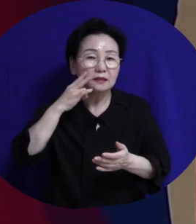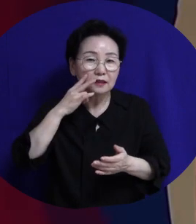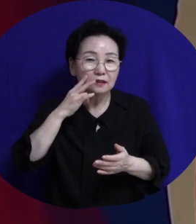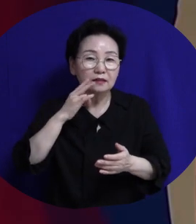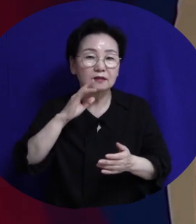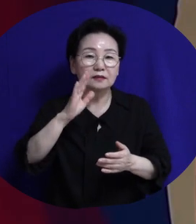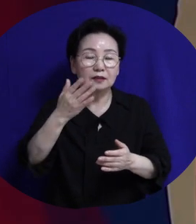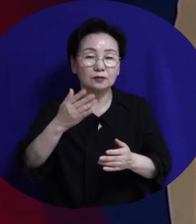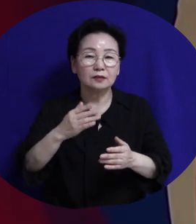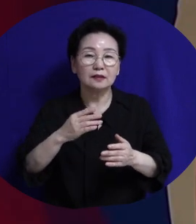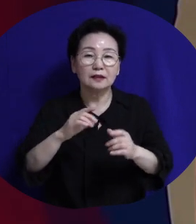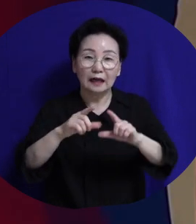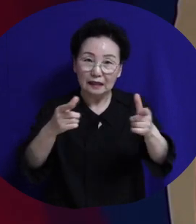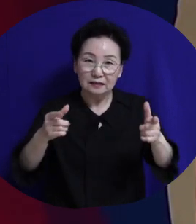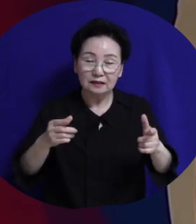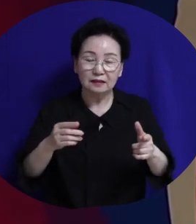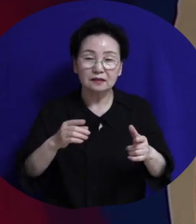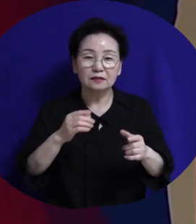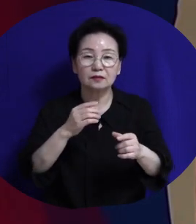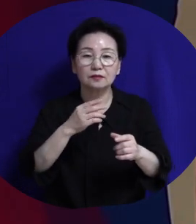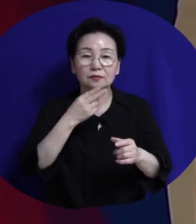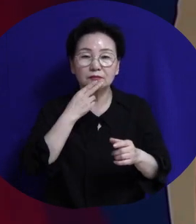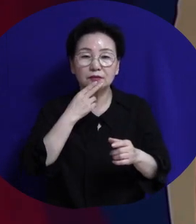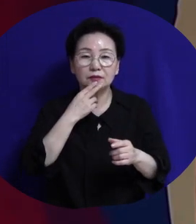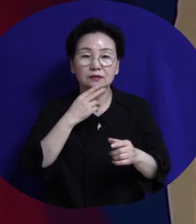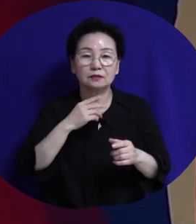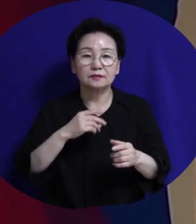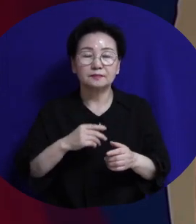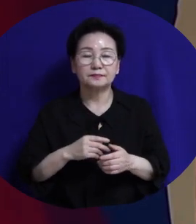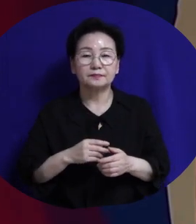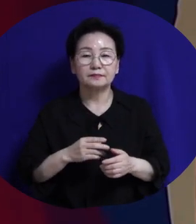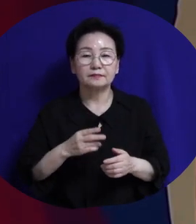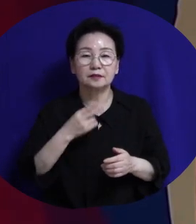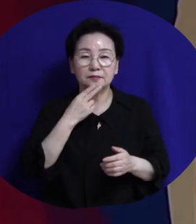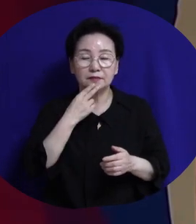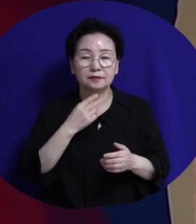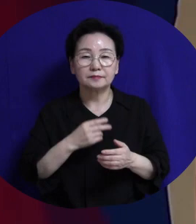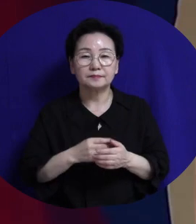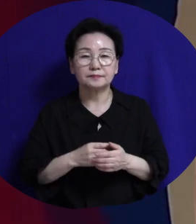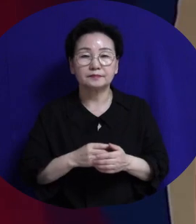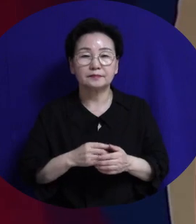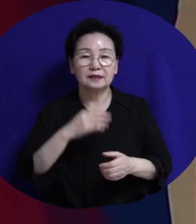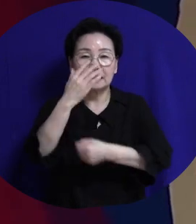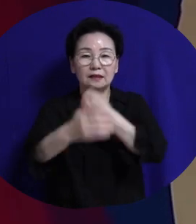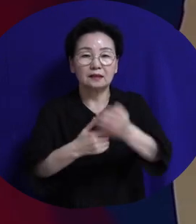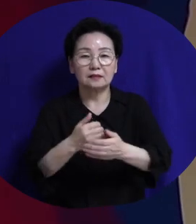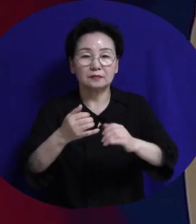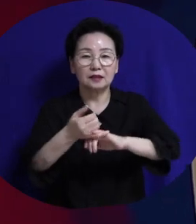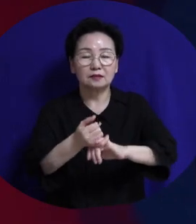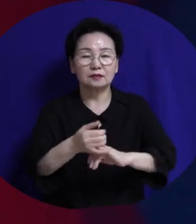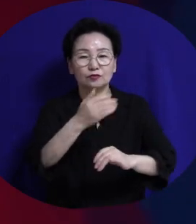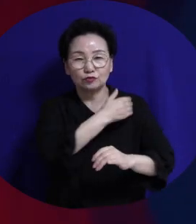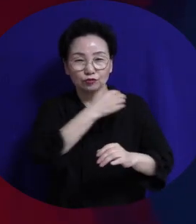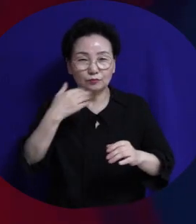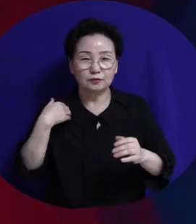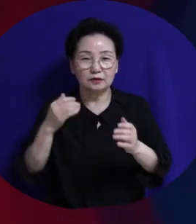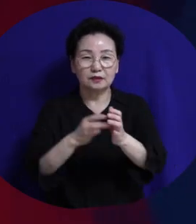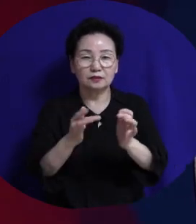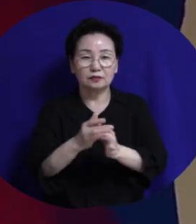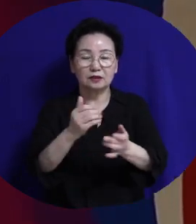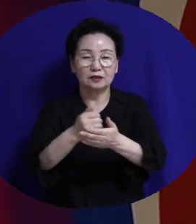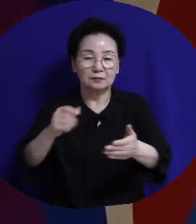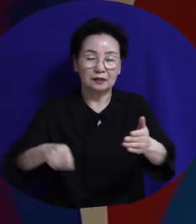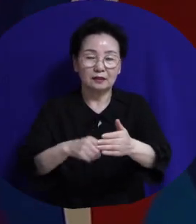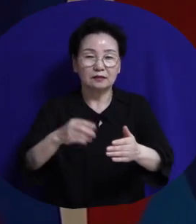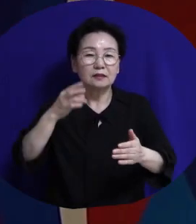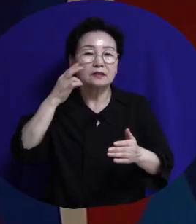아니하였느니 저에게는 예만 되었느니라. 예스, 예 그거예요. 하나님의 약속은 얼마든지 그리스도 안에서 예가